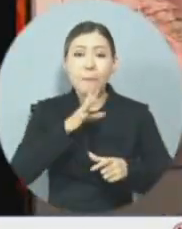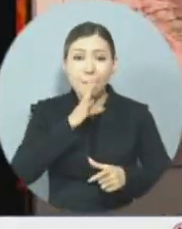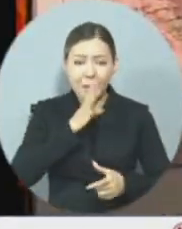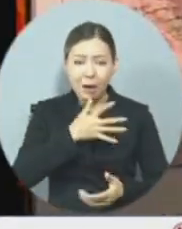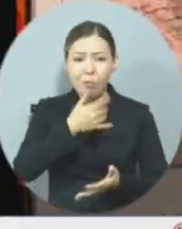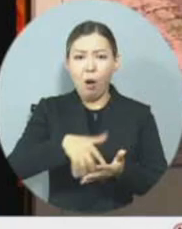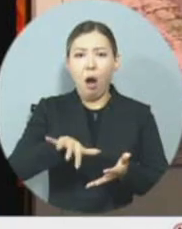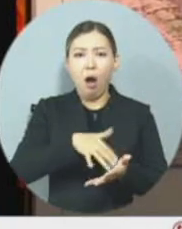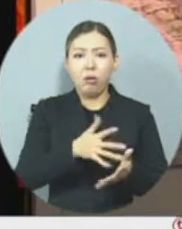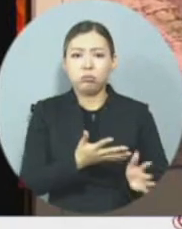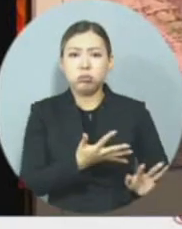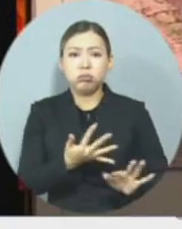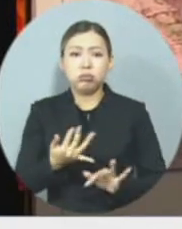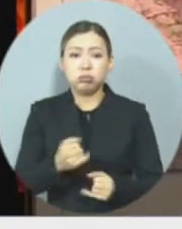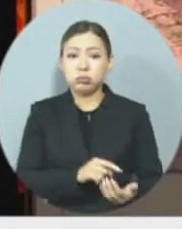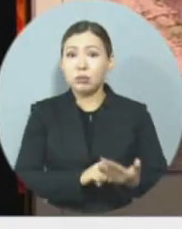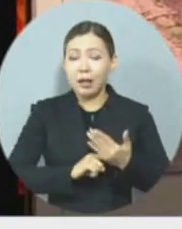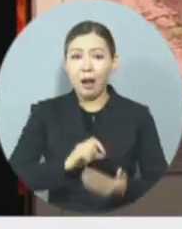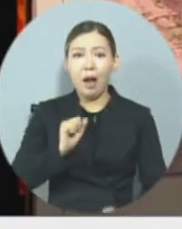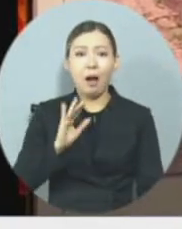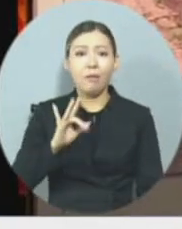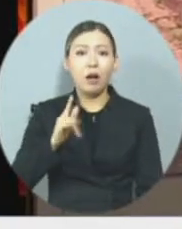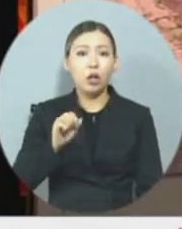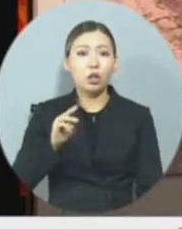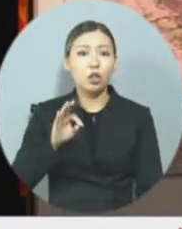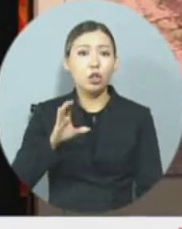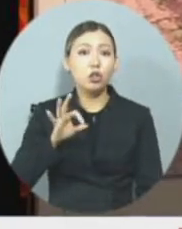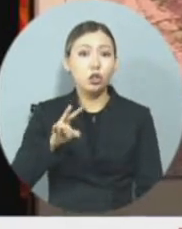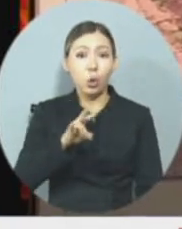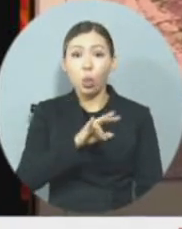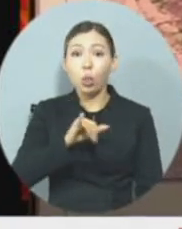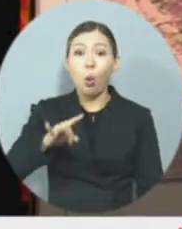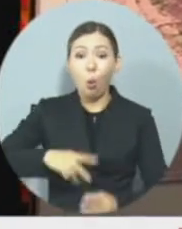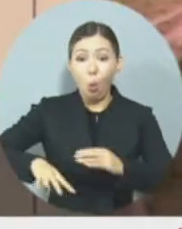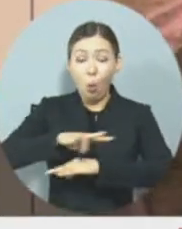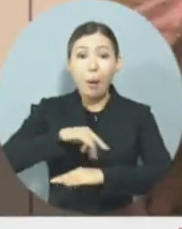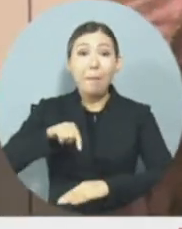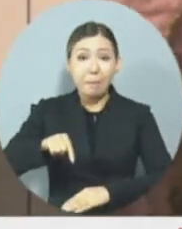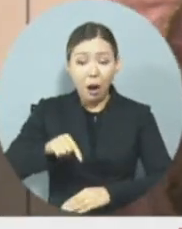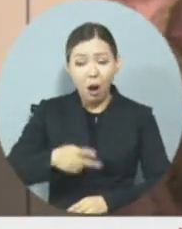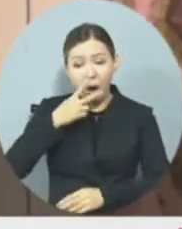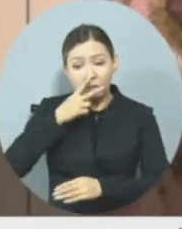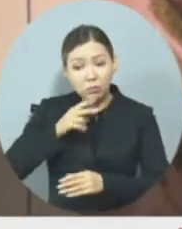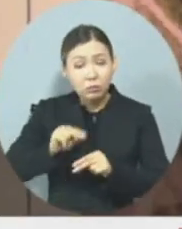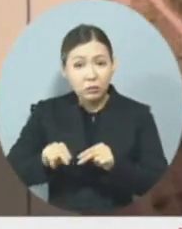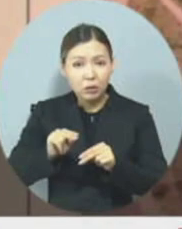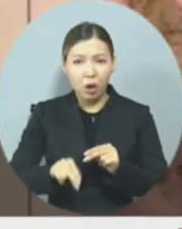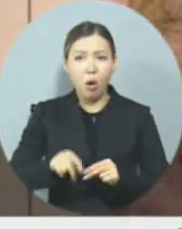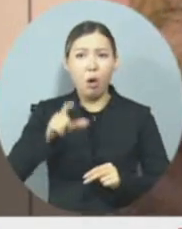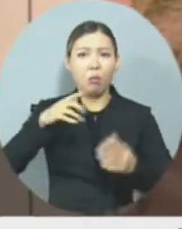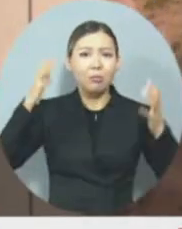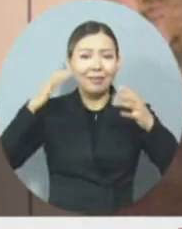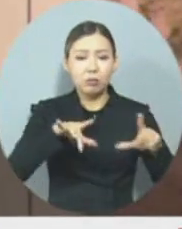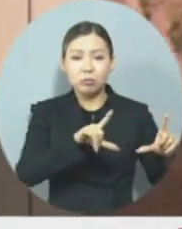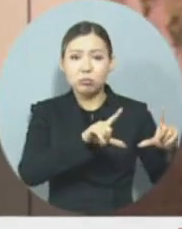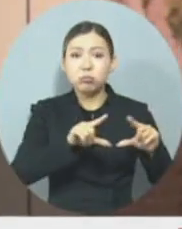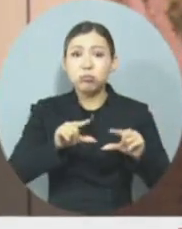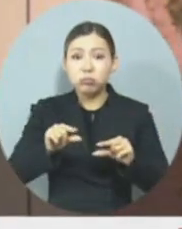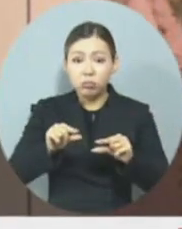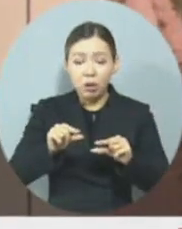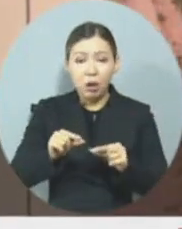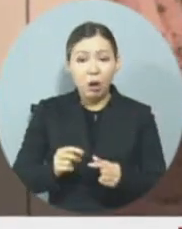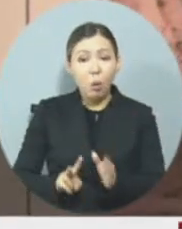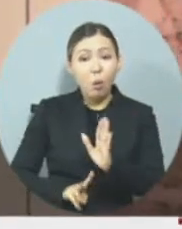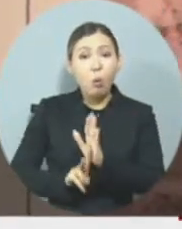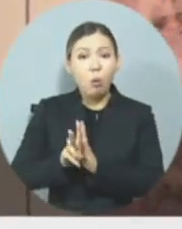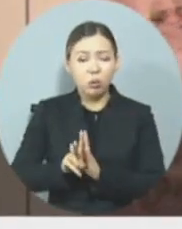тэмдгүүд илэрхүүлжээ. Жишээ нь аврах тосон нуурын бохирдлыг судалсан байна. Хүний хүчин зүйл болон байгалийн үзэгдэл хурд тундас багаснаас шалтгаалж аврах тосон